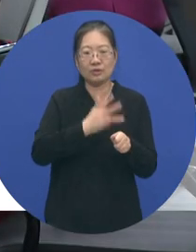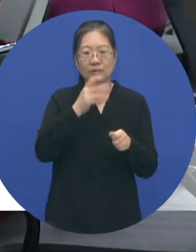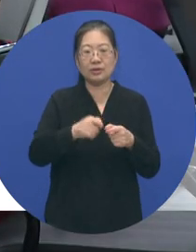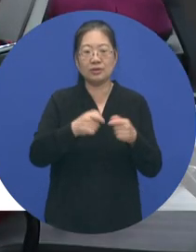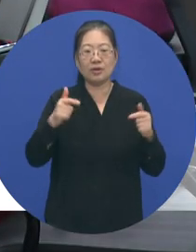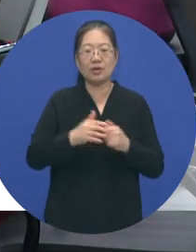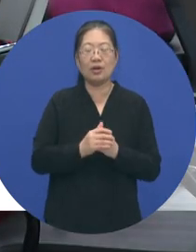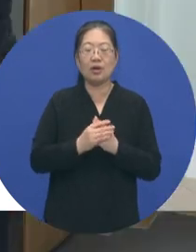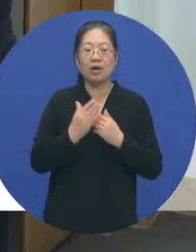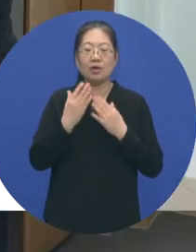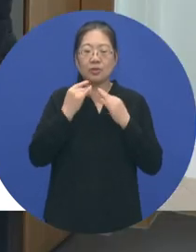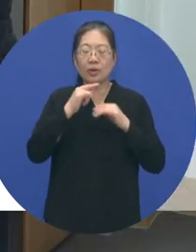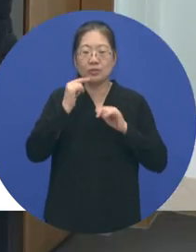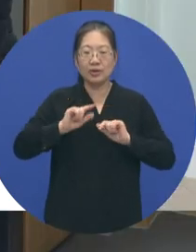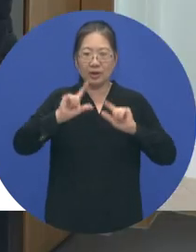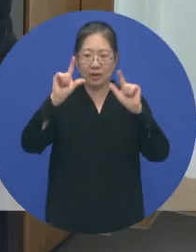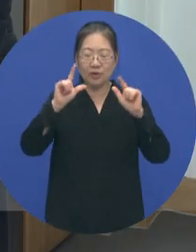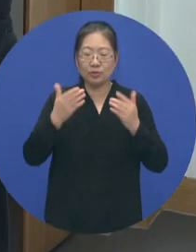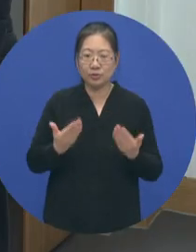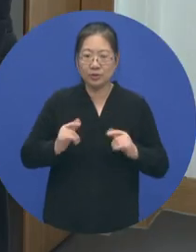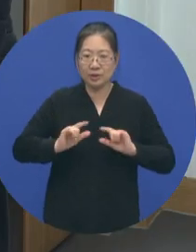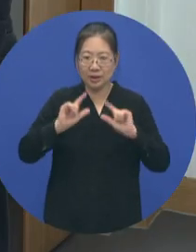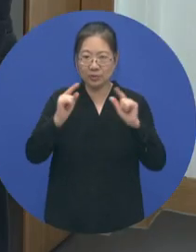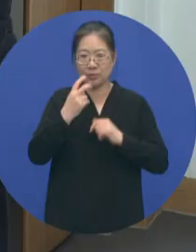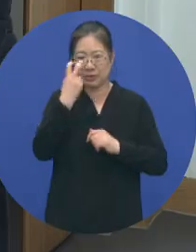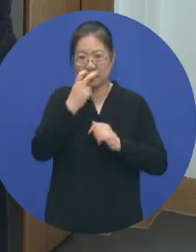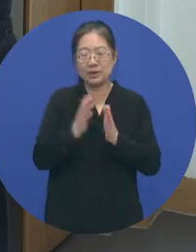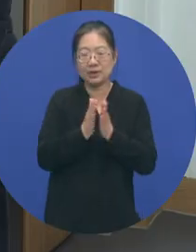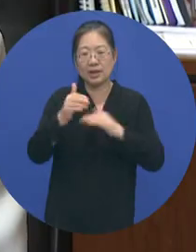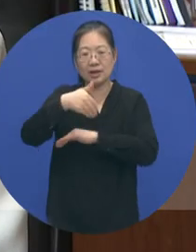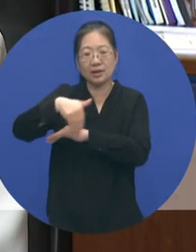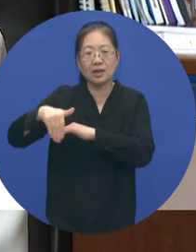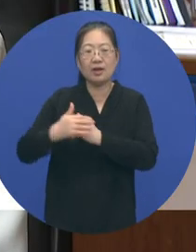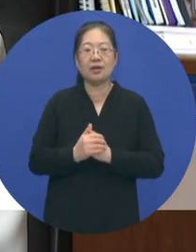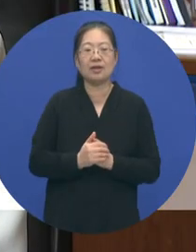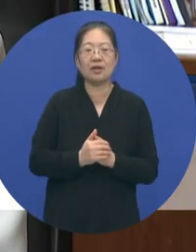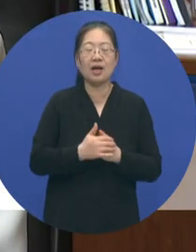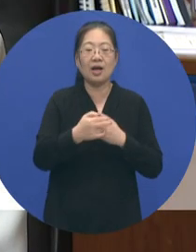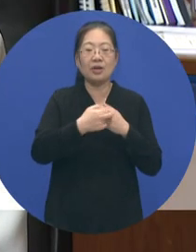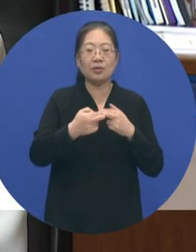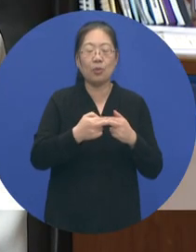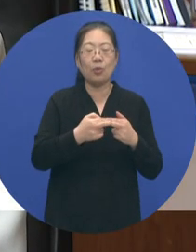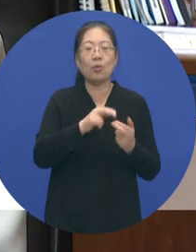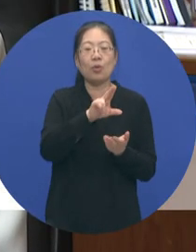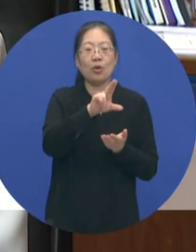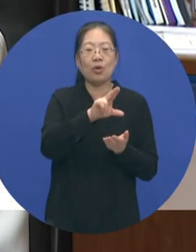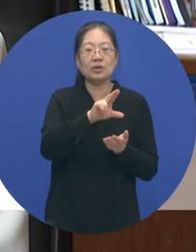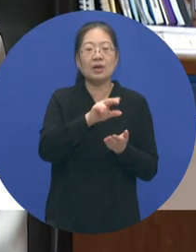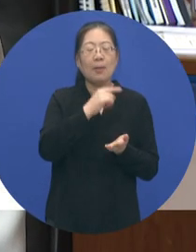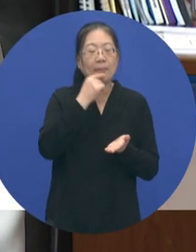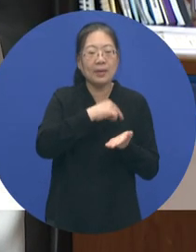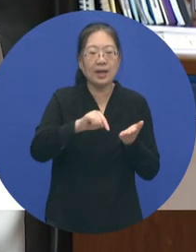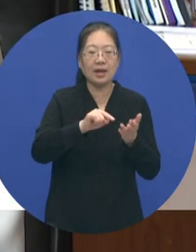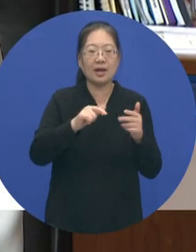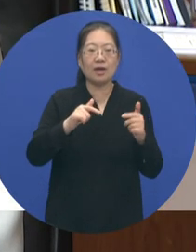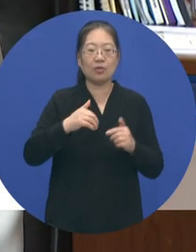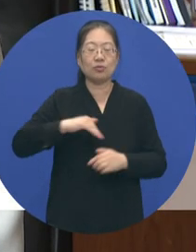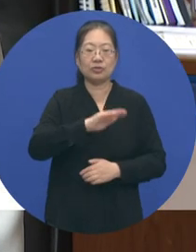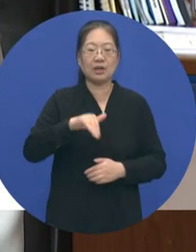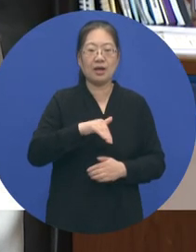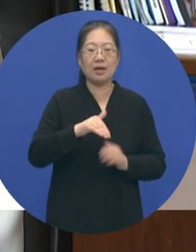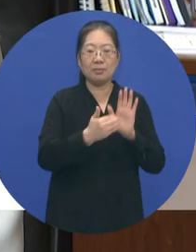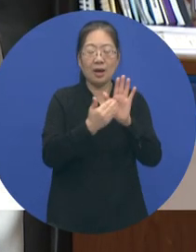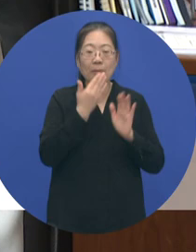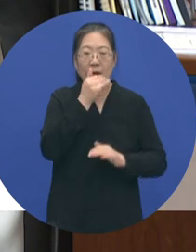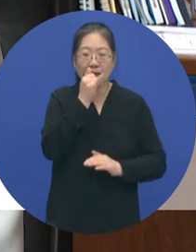늘리고 주말과 휴일 진료도 단계적으로 확대할 계획입니다. 의료 대란을 우리가 막을 수만 있다면 공헌을